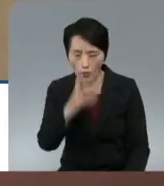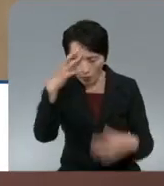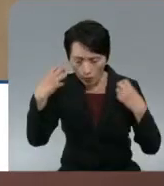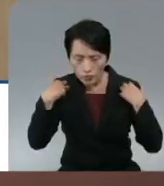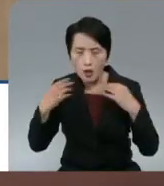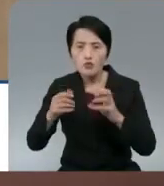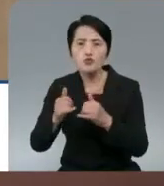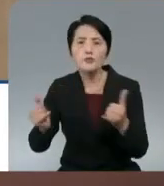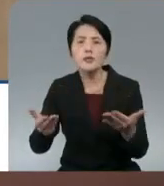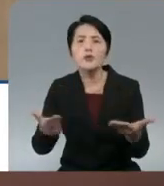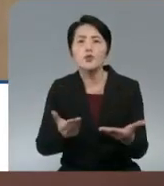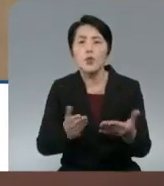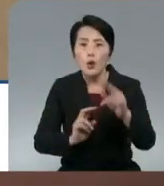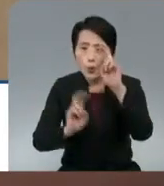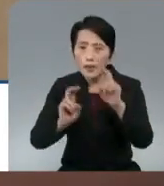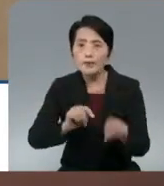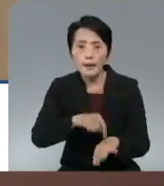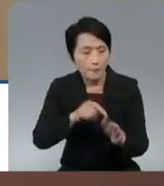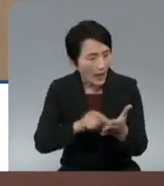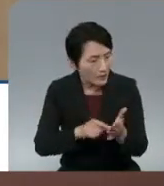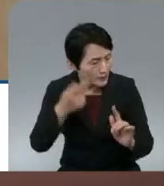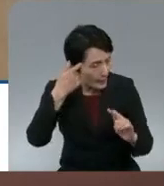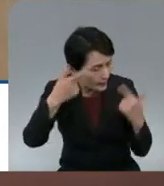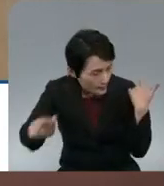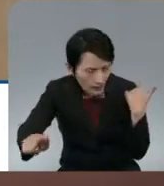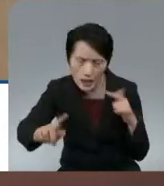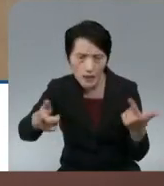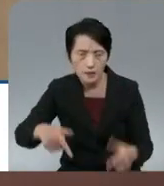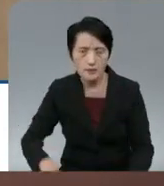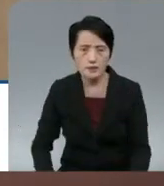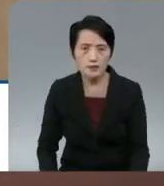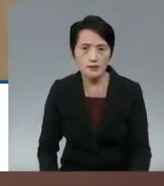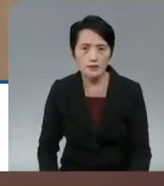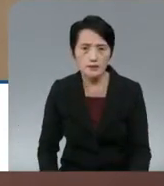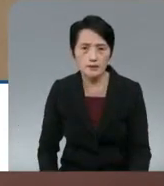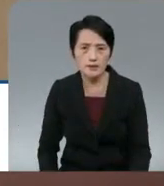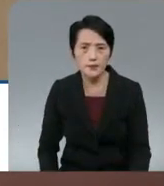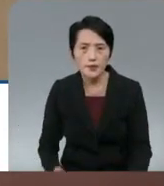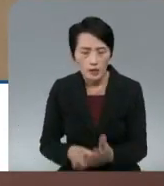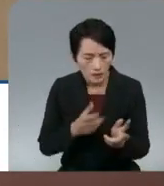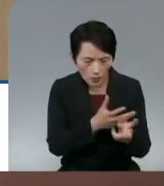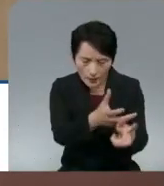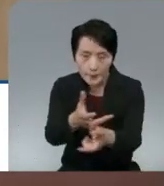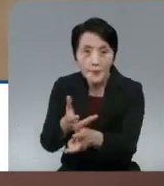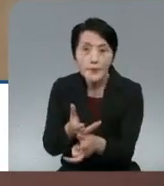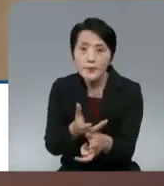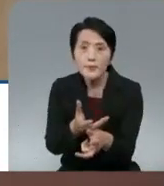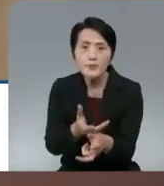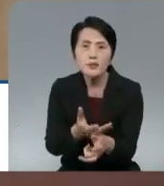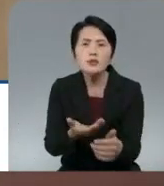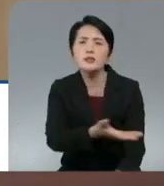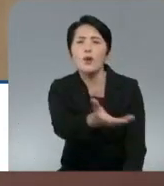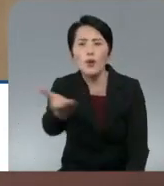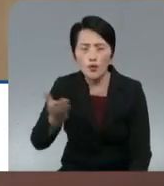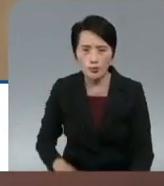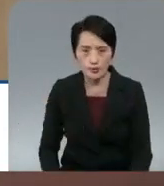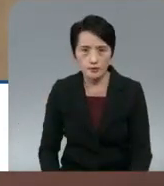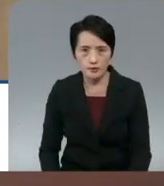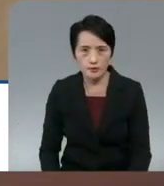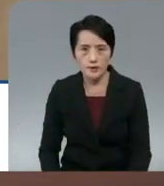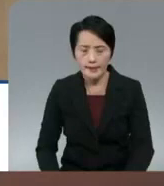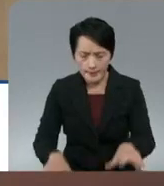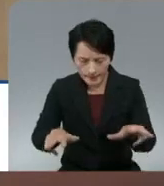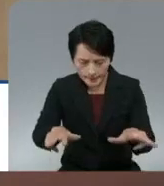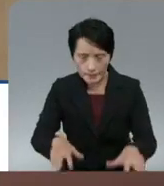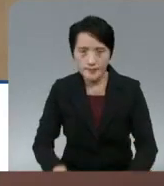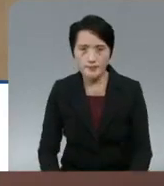lourds transportant du ciment. Pour le mettre en vigueur, le ministère des Transports doit d'abord mener un examen sur le